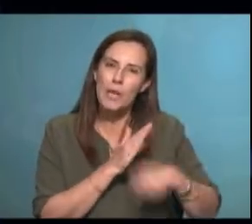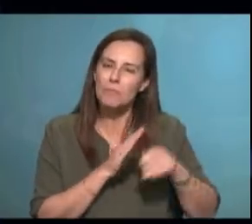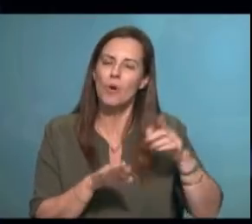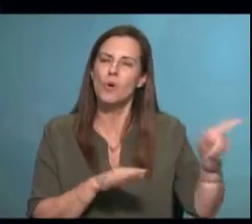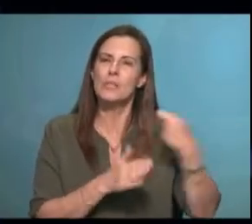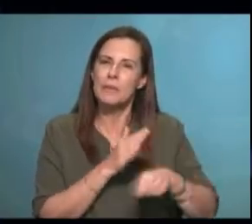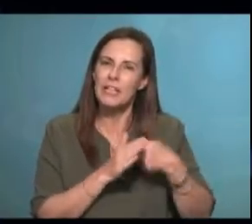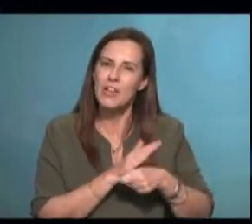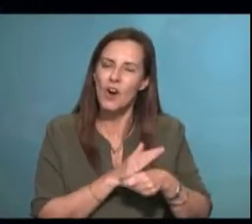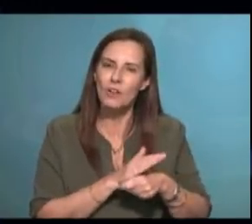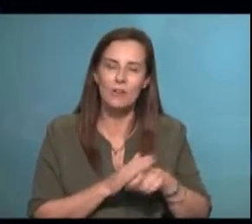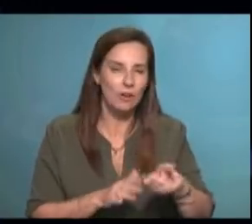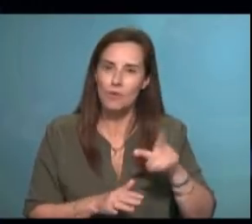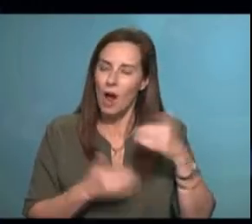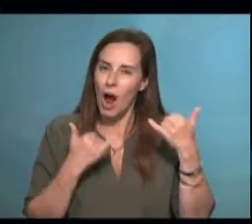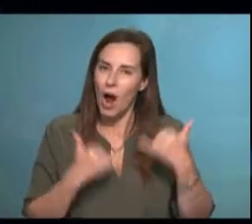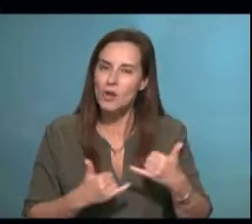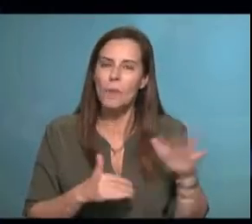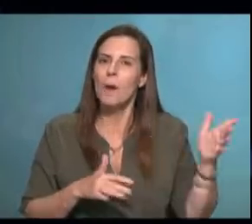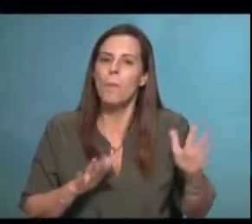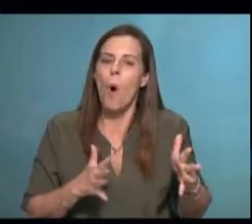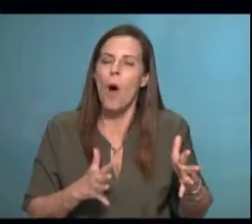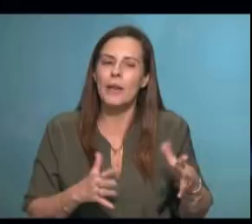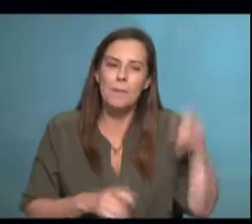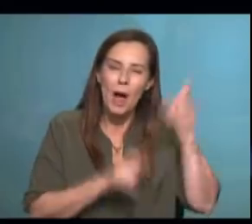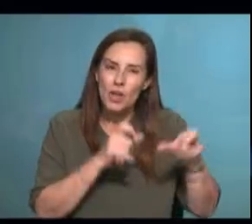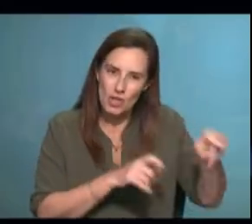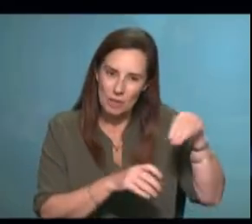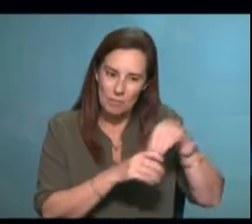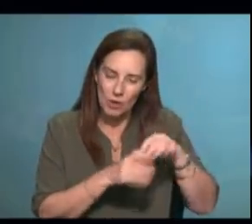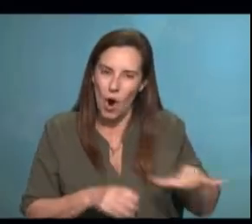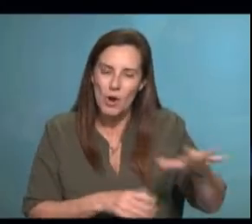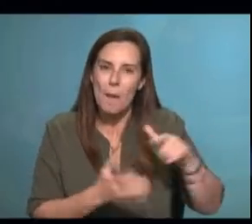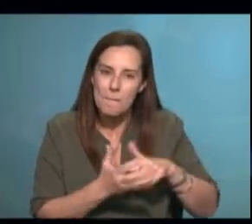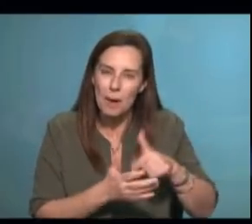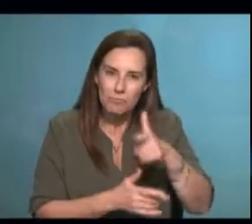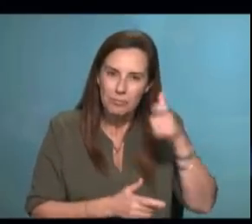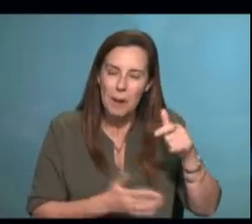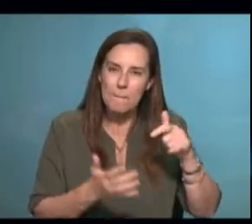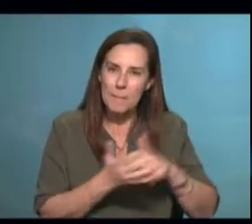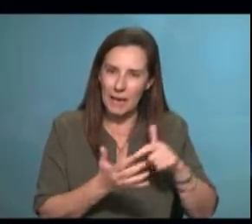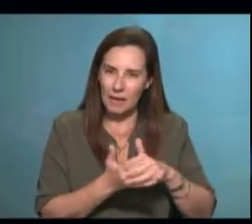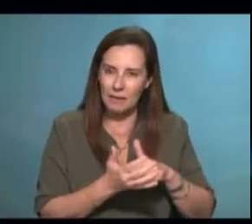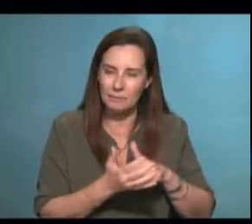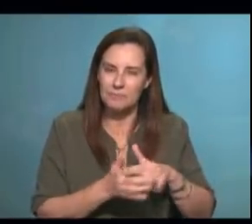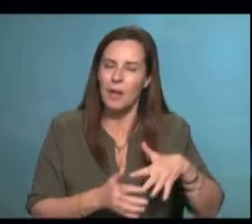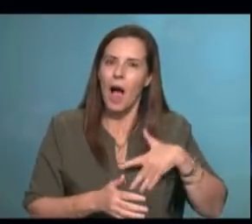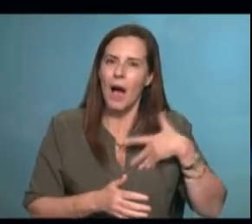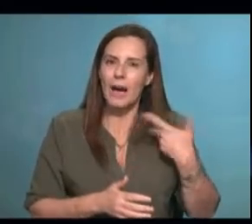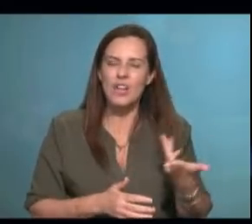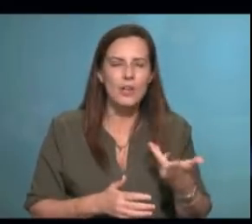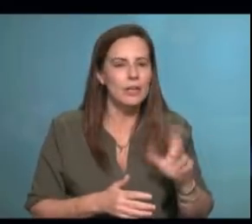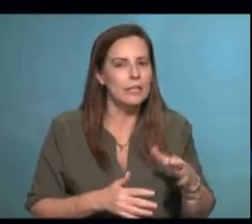קניות. אנחנו שומעים היום את החשש של הסוחרים של שווייקה בעקבות הפיגוע הזה ובעקבות תחושת או אווירת